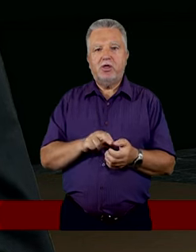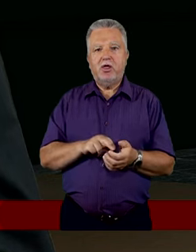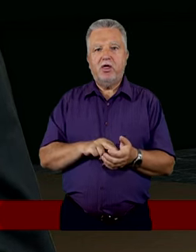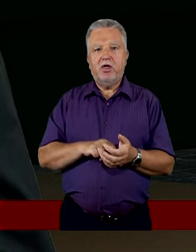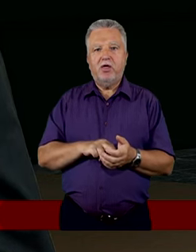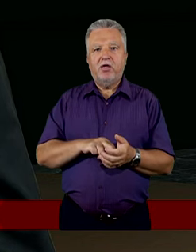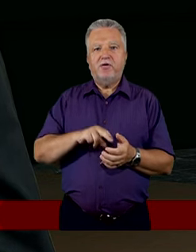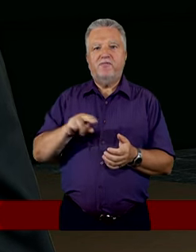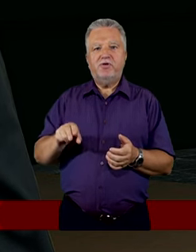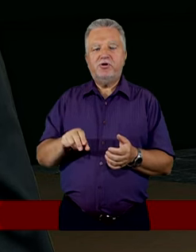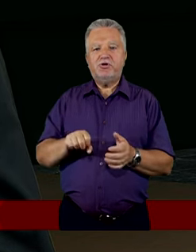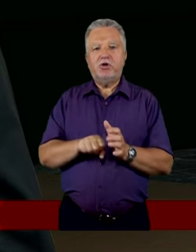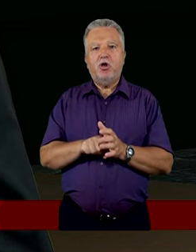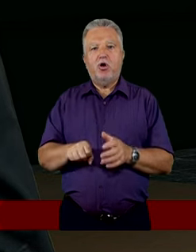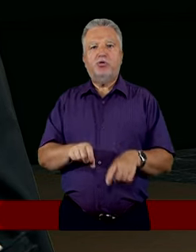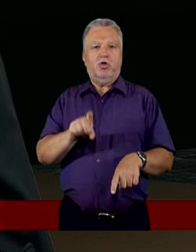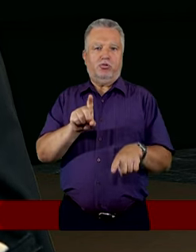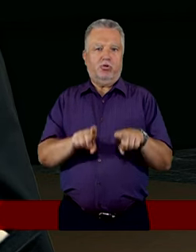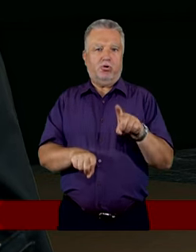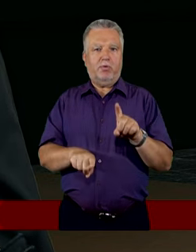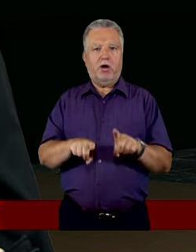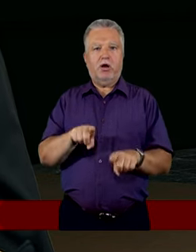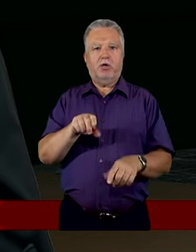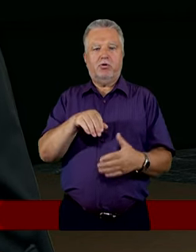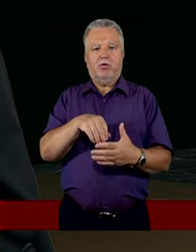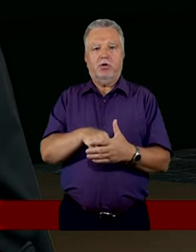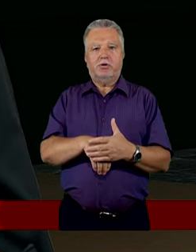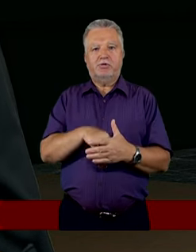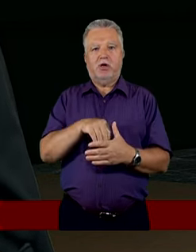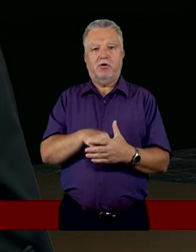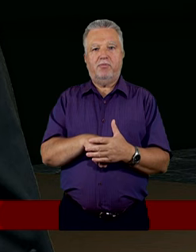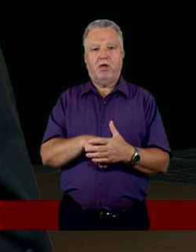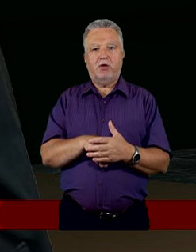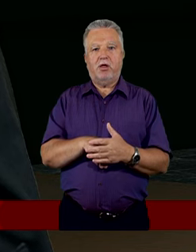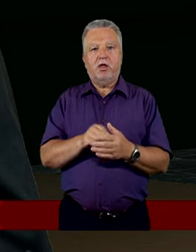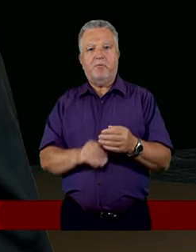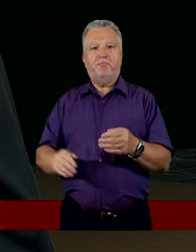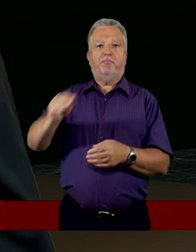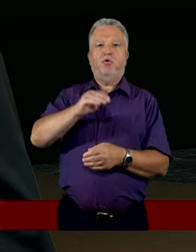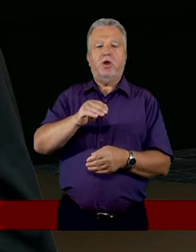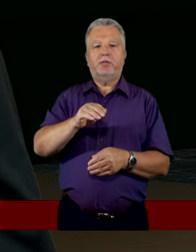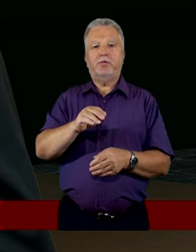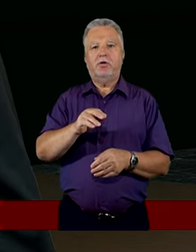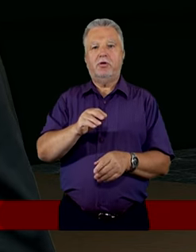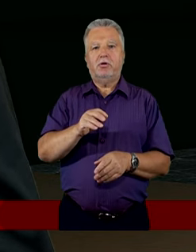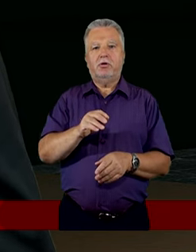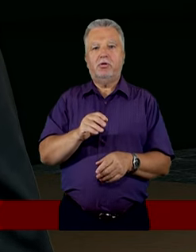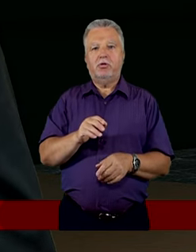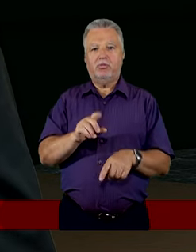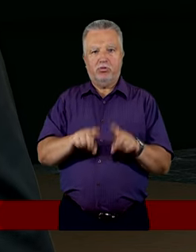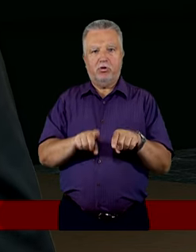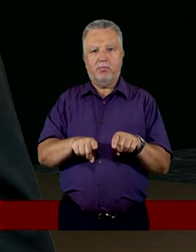spoza pewnych sztampowych postaw, jakie mamy. Jest to jakby wyjście ponad przeciętność i to nazywam